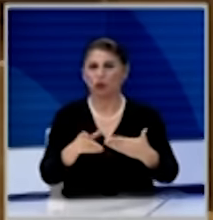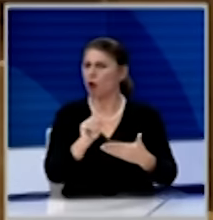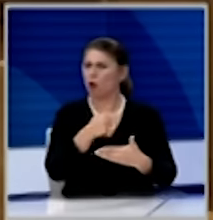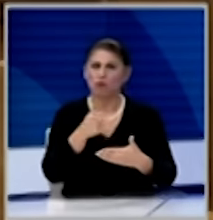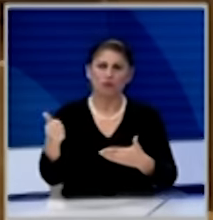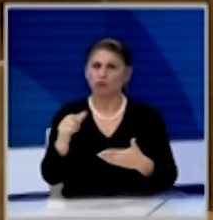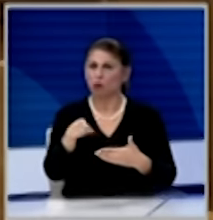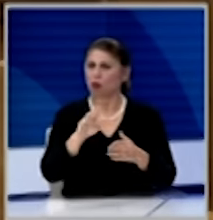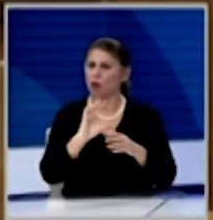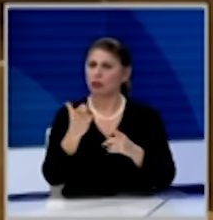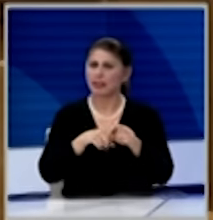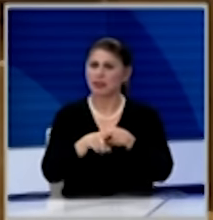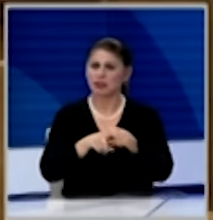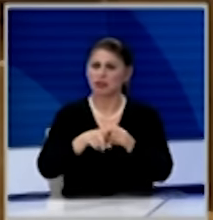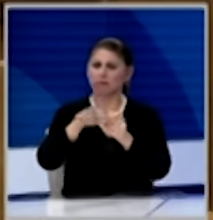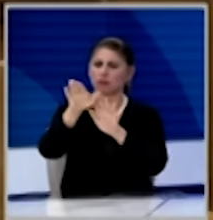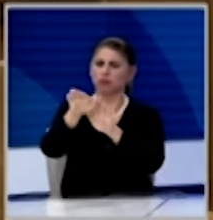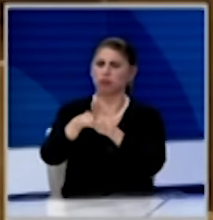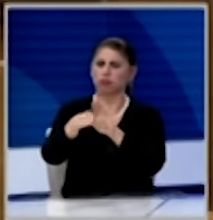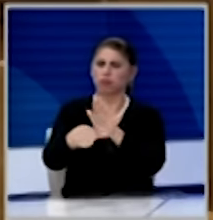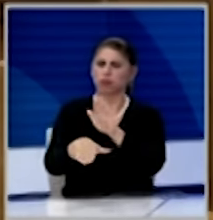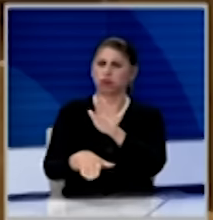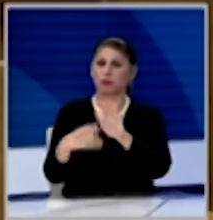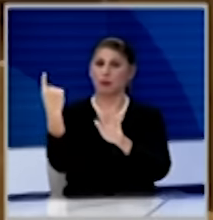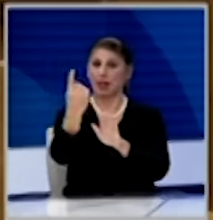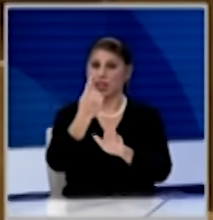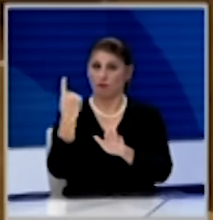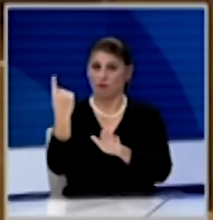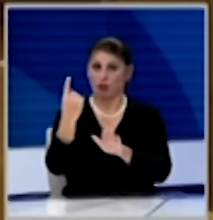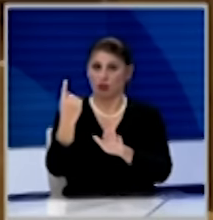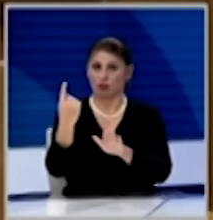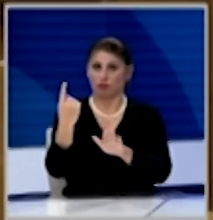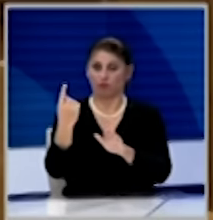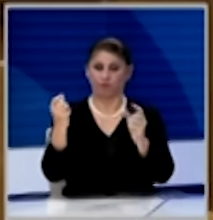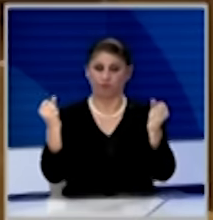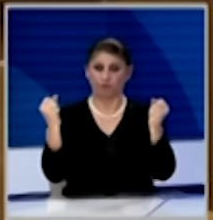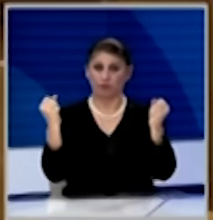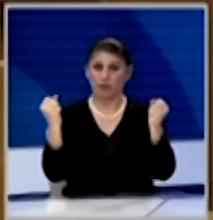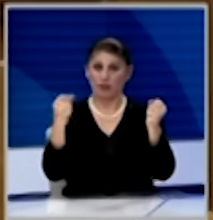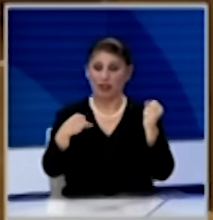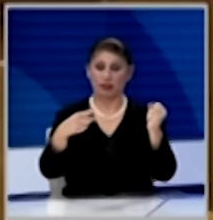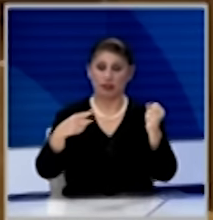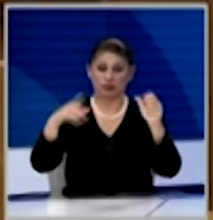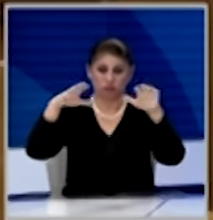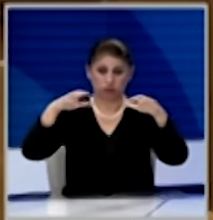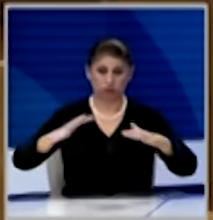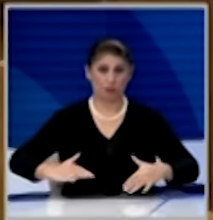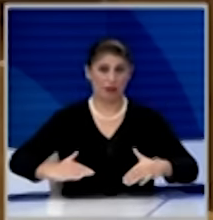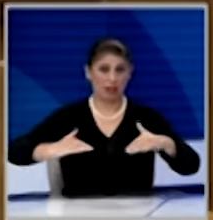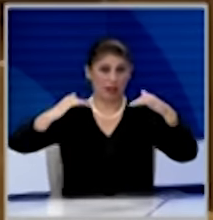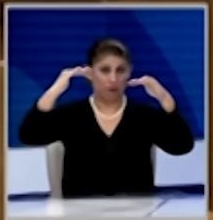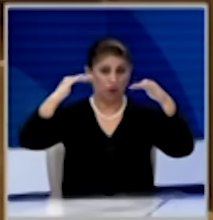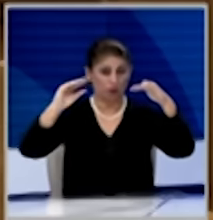μόνο όσον αφορά την υποβάθμιση του περιβάλλοντος την ένταση των πλημμυρικών φαινομένων και τσα άλλα όμως